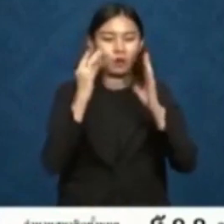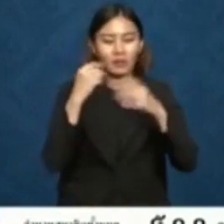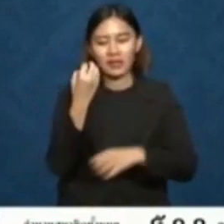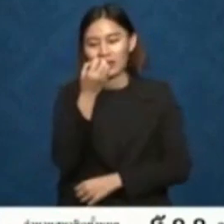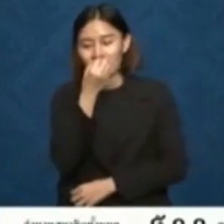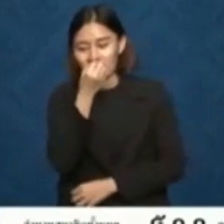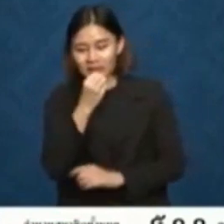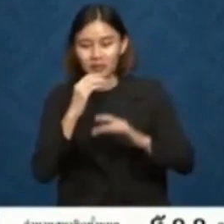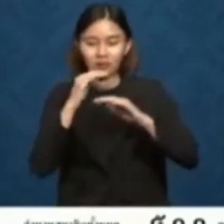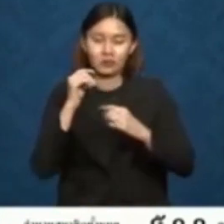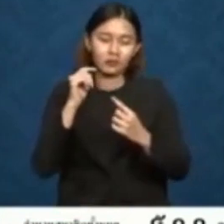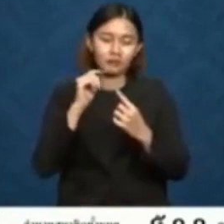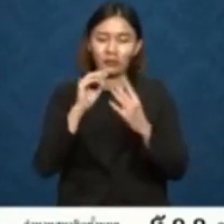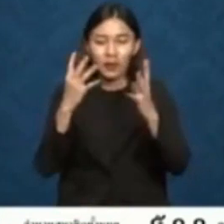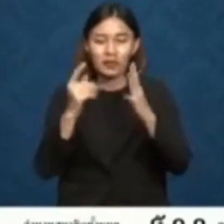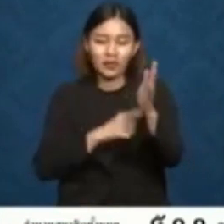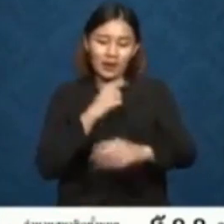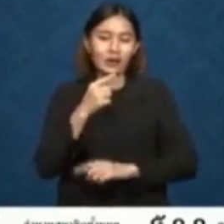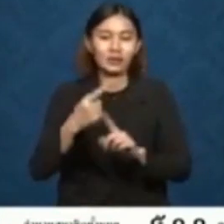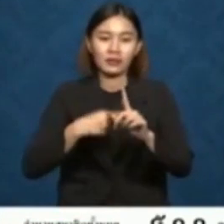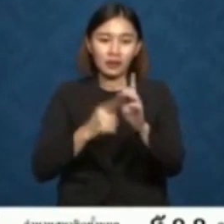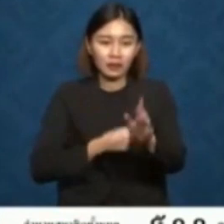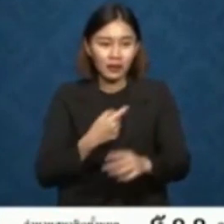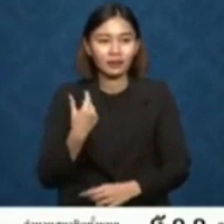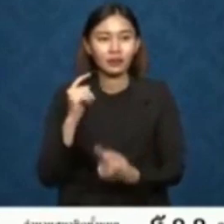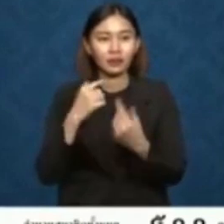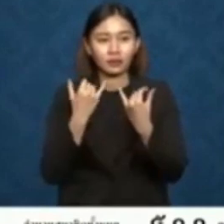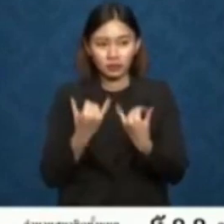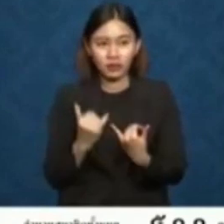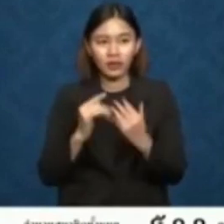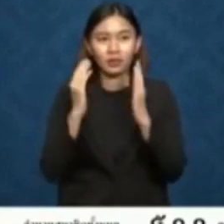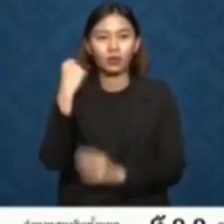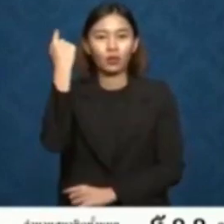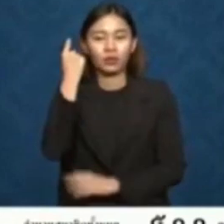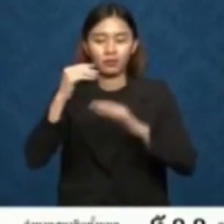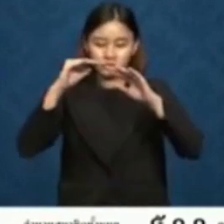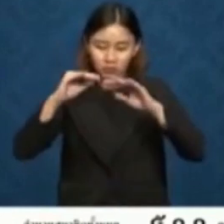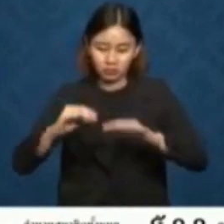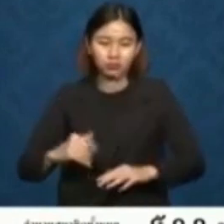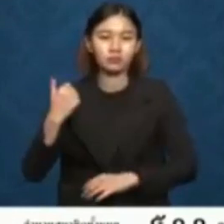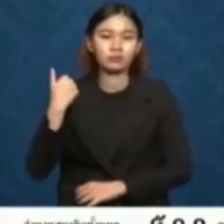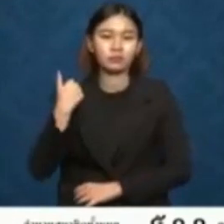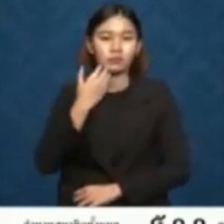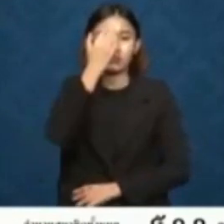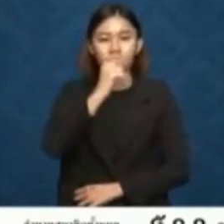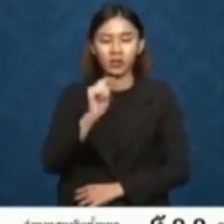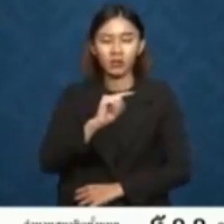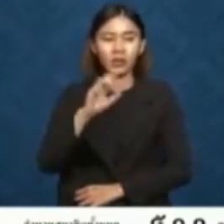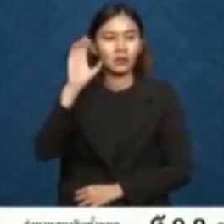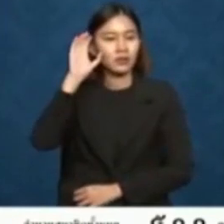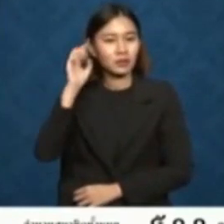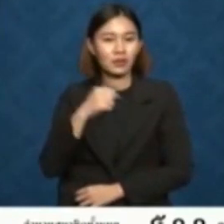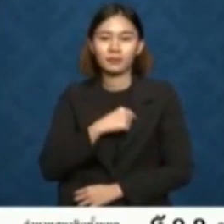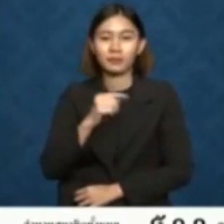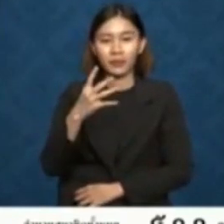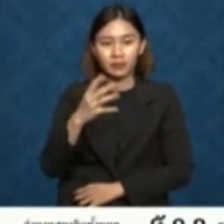ระยองไม่มีใครกล้ากินอาหารระยองในช่วงนั้นนานหลายเดือนแม้แต่ในปัจจุบันนักท่องเที่ยวก็ยังลดลงอย่างมากครับเนื่องจากข